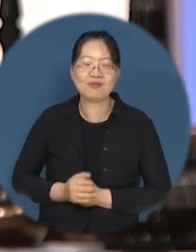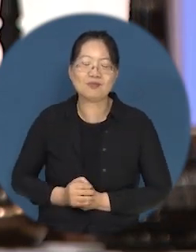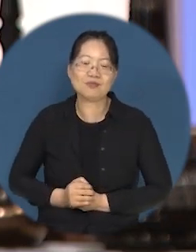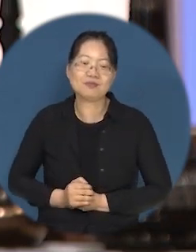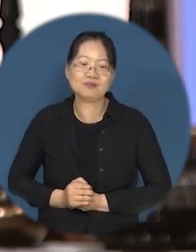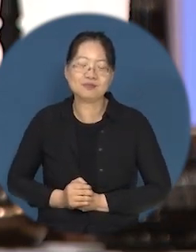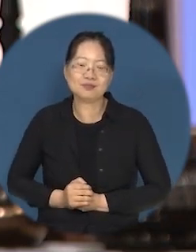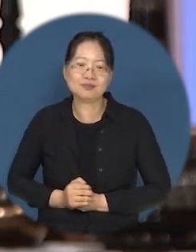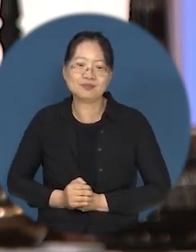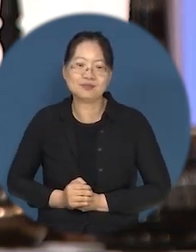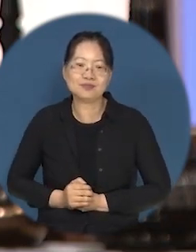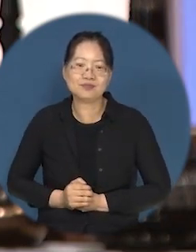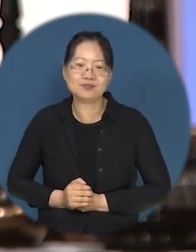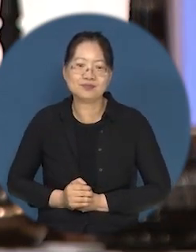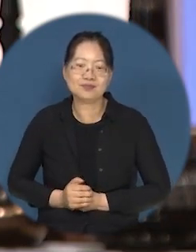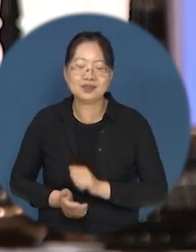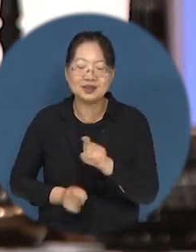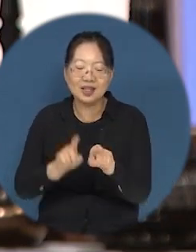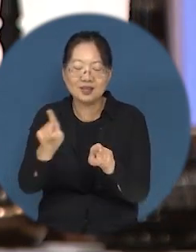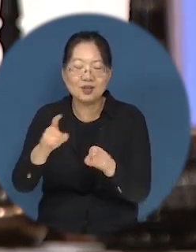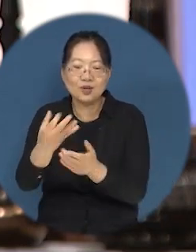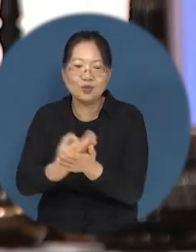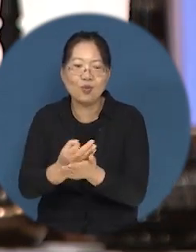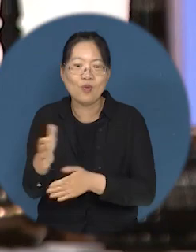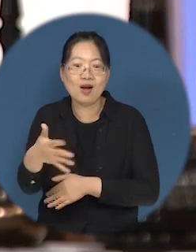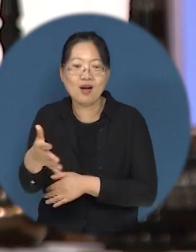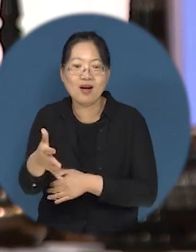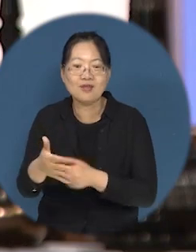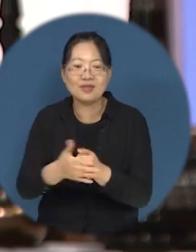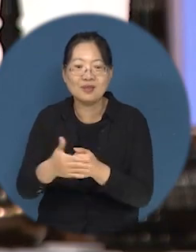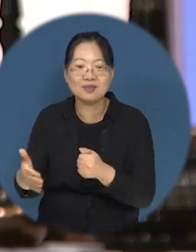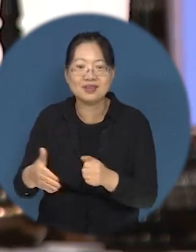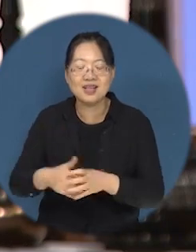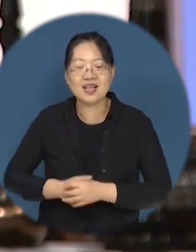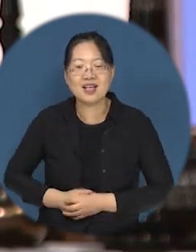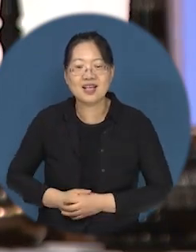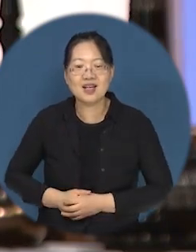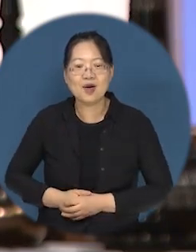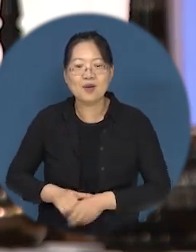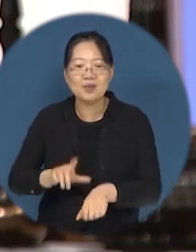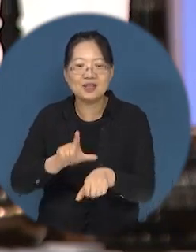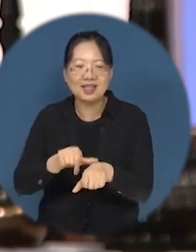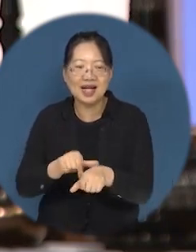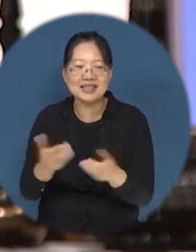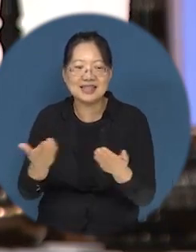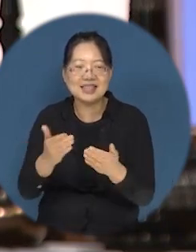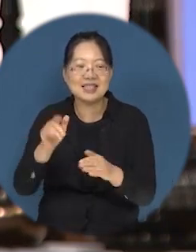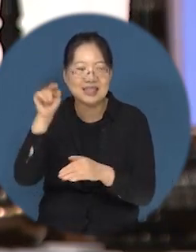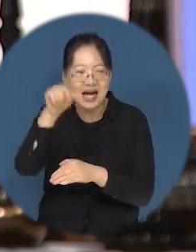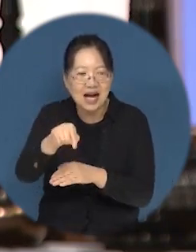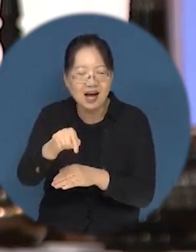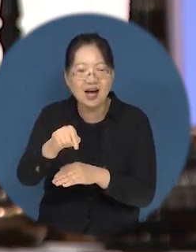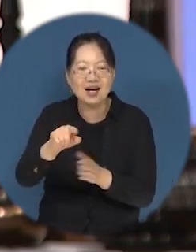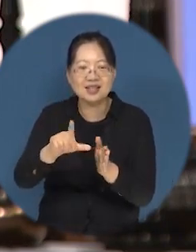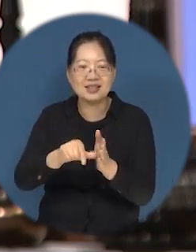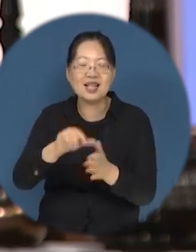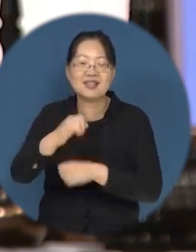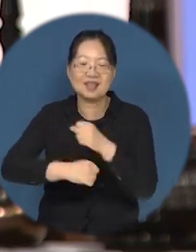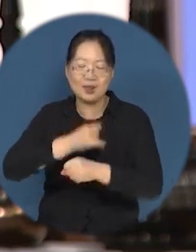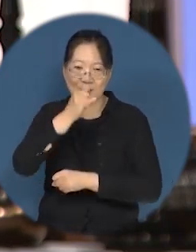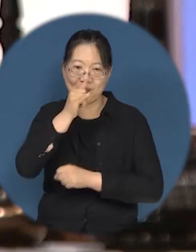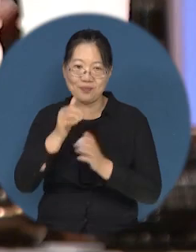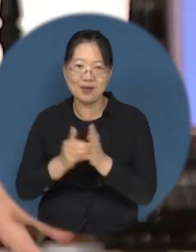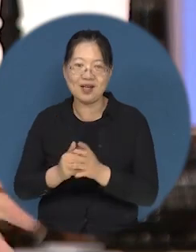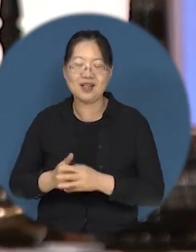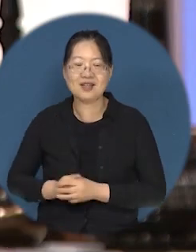그러니까 이제 양쪽 다 무보수다 보니까 예. 그 저런 건 없습니다. 꼭 내가 뭐 몇 시까지 출근을 해야 되고 아, 예, 예. 예, 그러니까 시간의 자유도 있다는